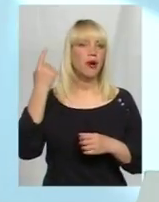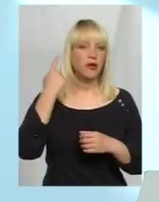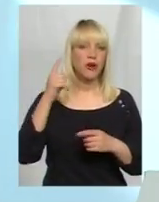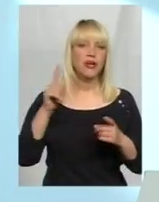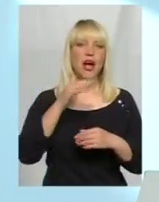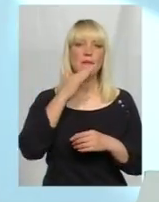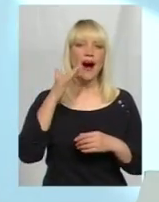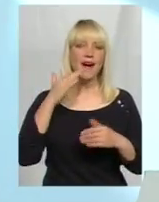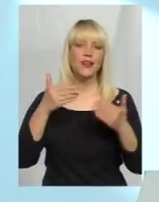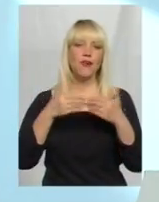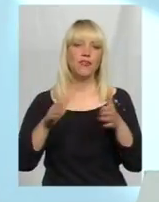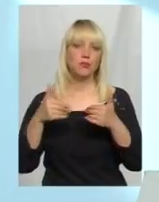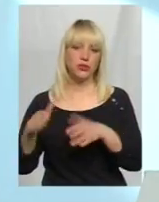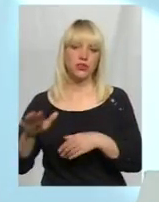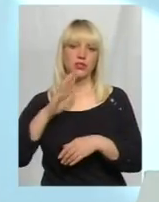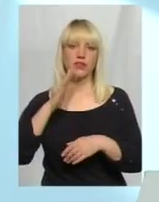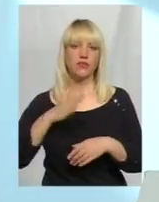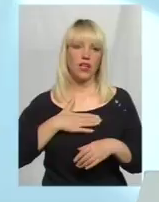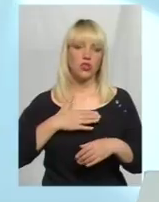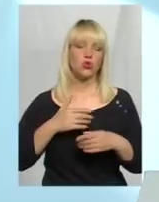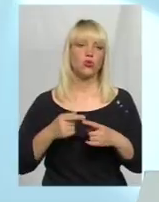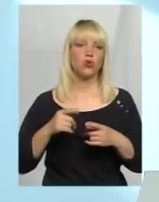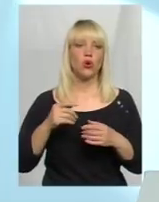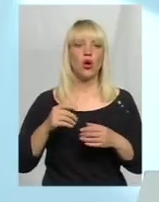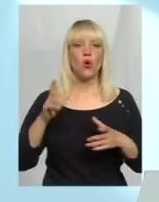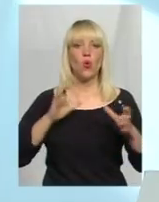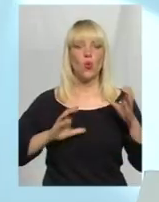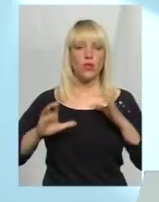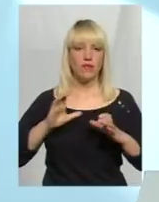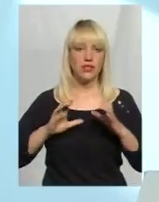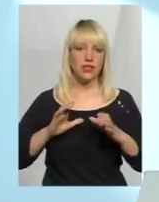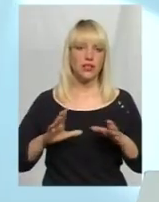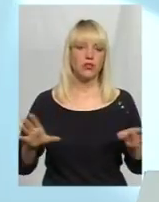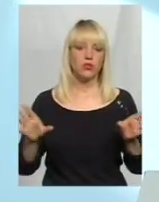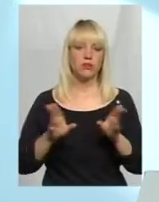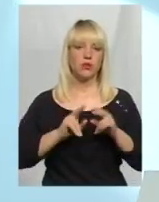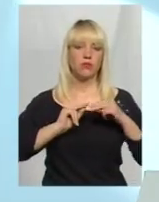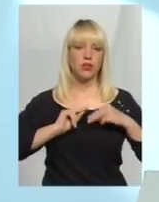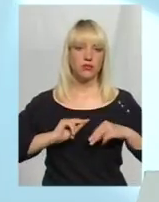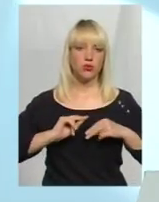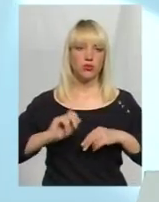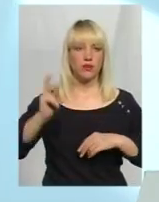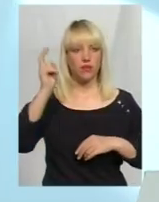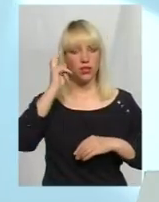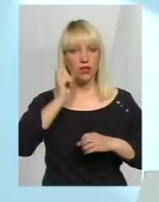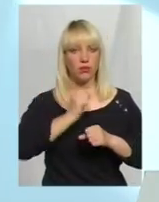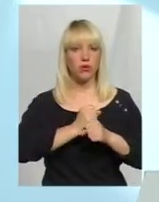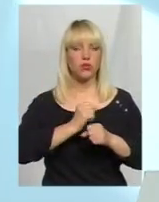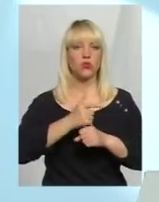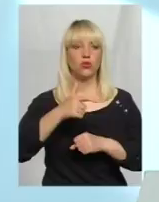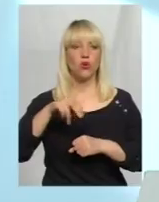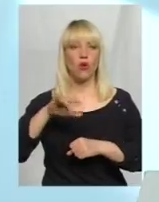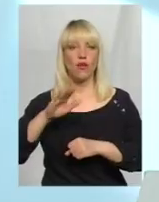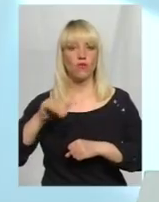багато випускників нашого університету якраз і співпрацюють, і в Києві працюють, і в Голлівуді, і